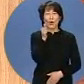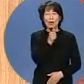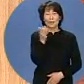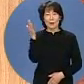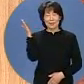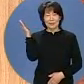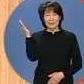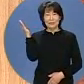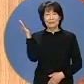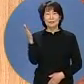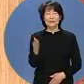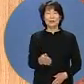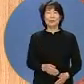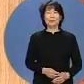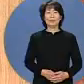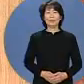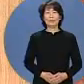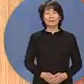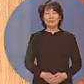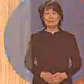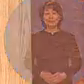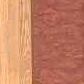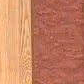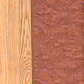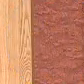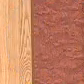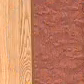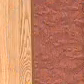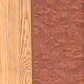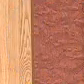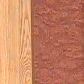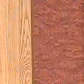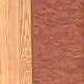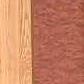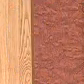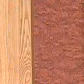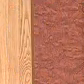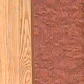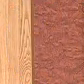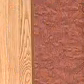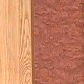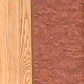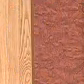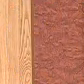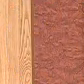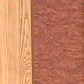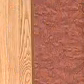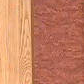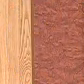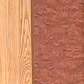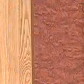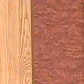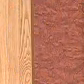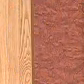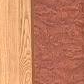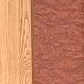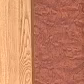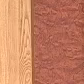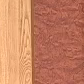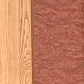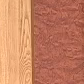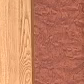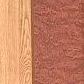します。今回は12月24日に行われたクリスマスキャンプの様子